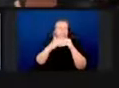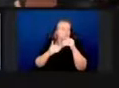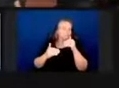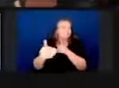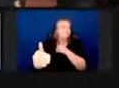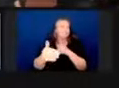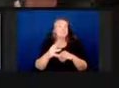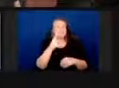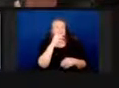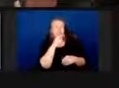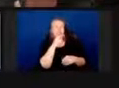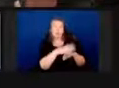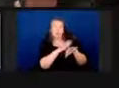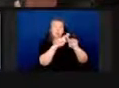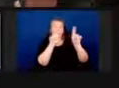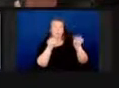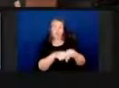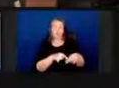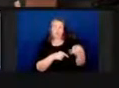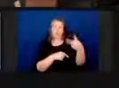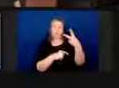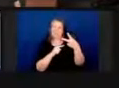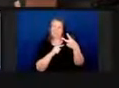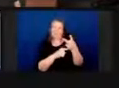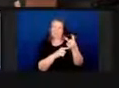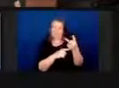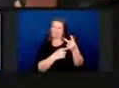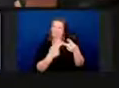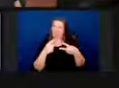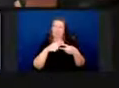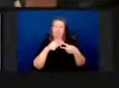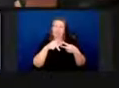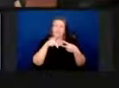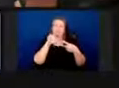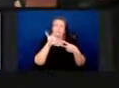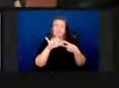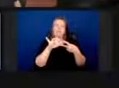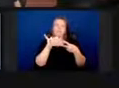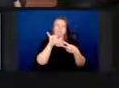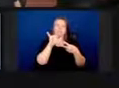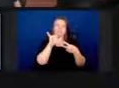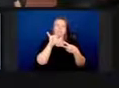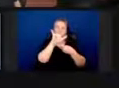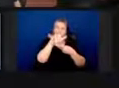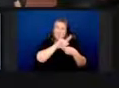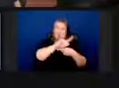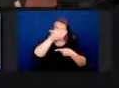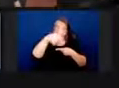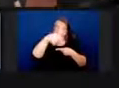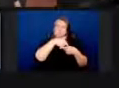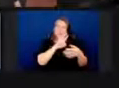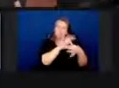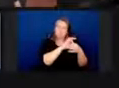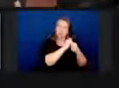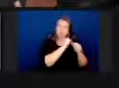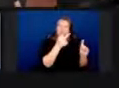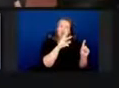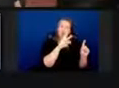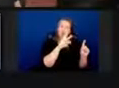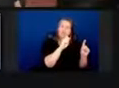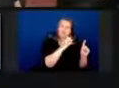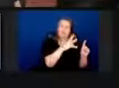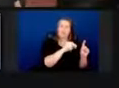وإننا نعطي الأولوية للاستمرار بهذا العمل. إن أيضا كل هذه الأمور مرتبطة